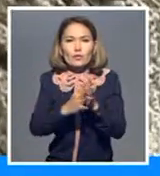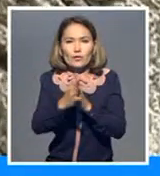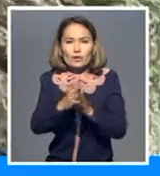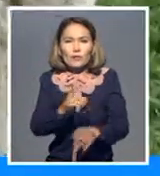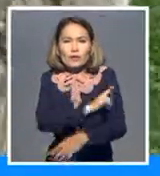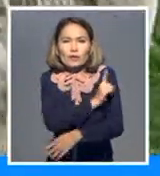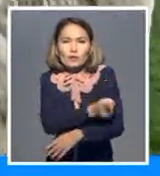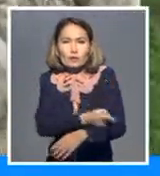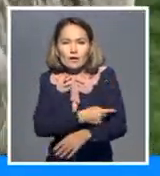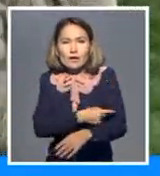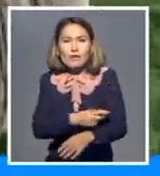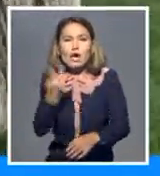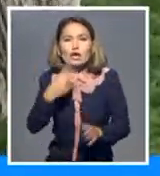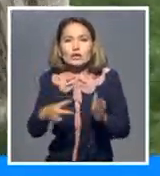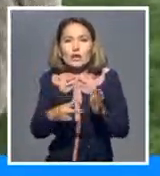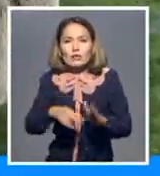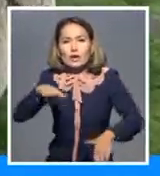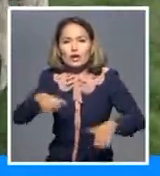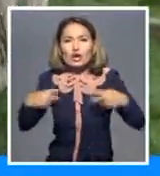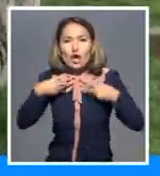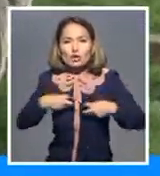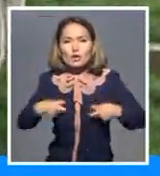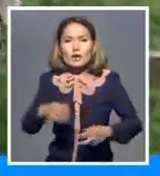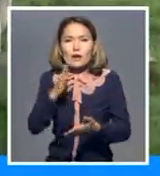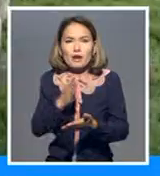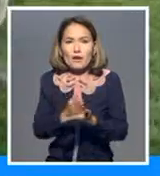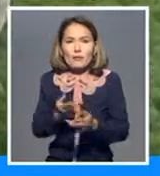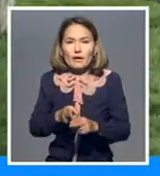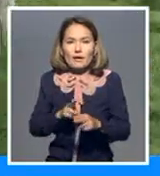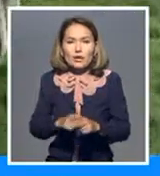бұл жануардың күндердің күнінде 27 келі жүні бар. Жаңа